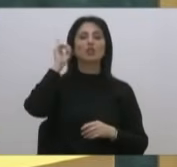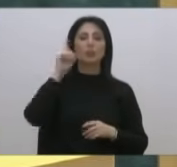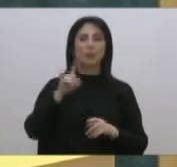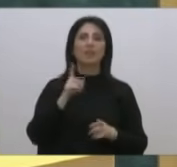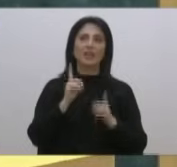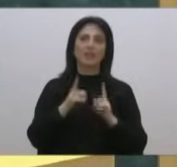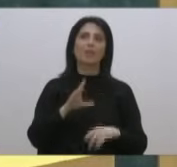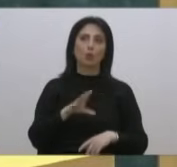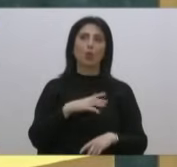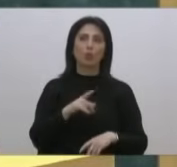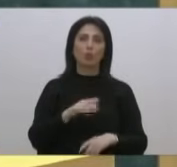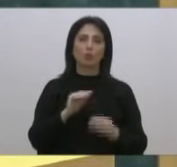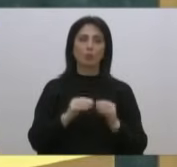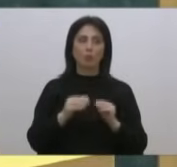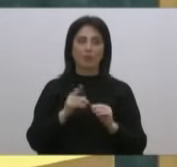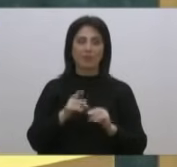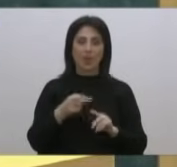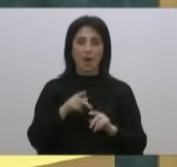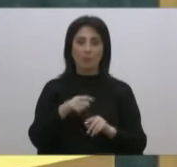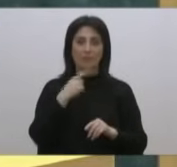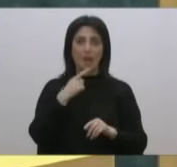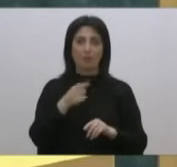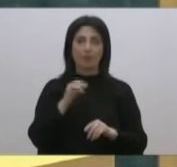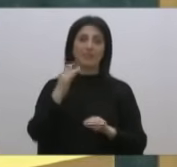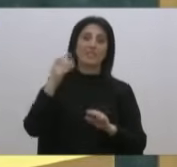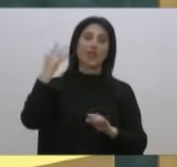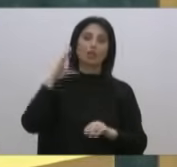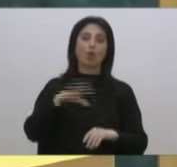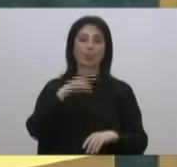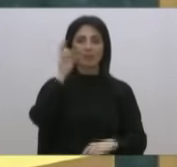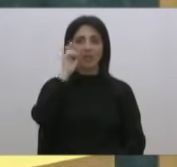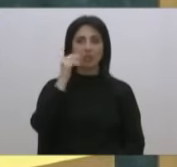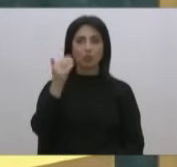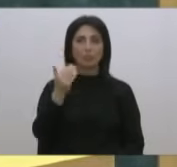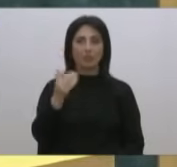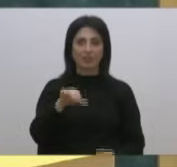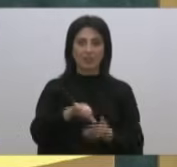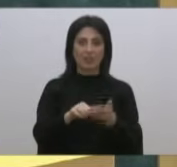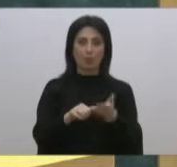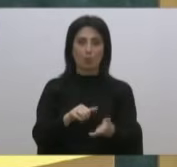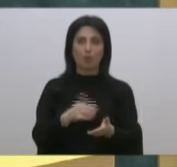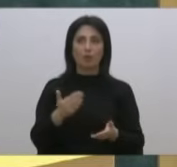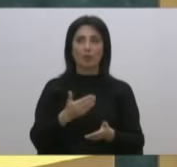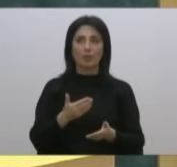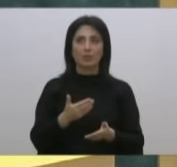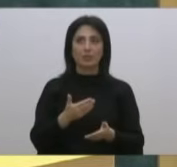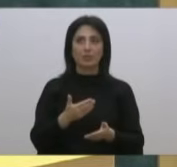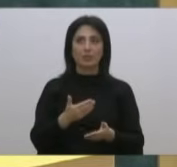ხელისუფლებას ნამდვილად ჰქონდა პრობლემებიო. ამას ამბობს წარსულში ყოფილი ხელისუფლების წარმომადგენელი,